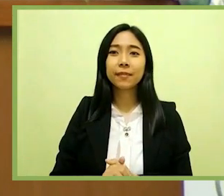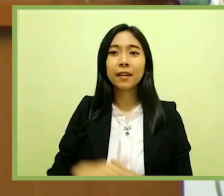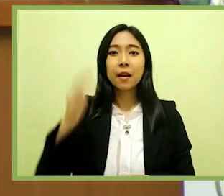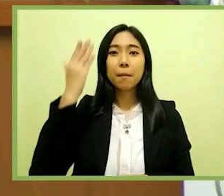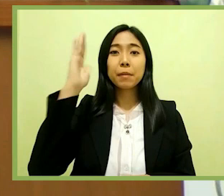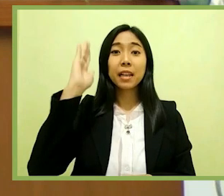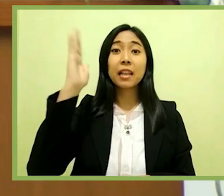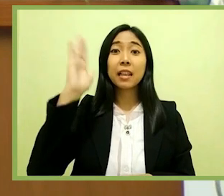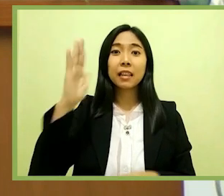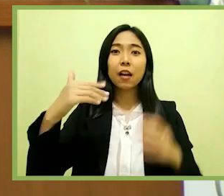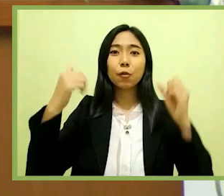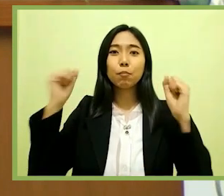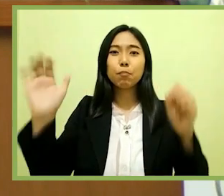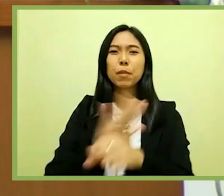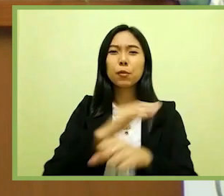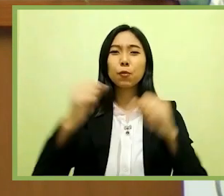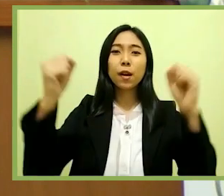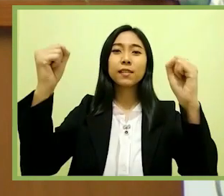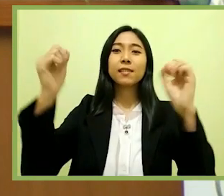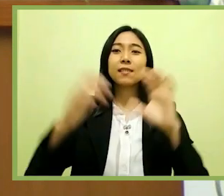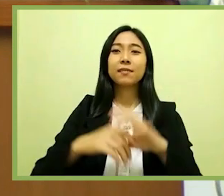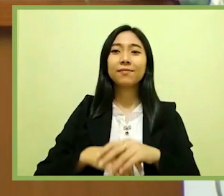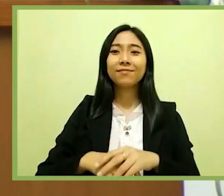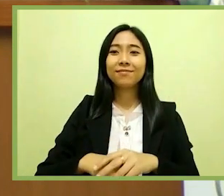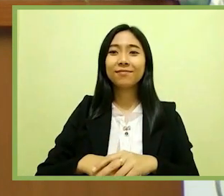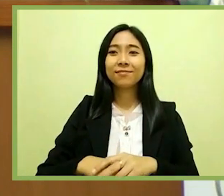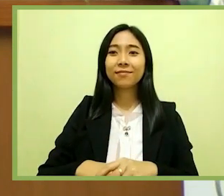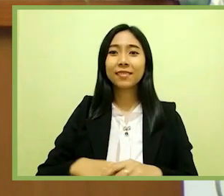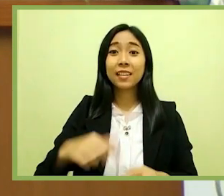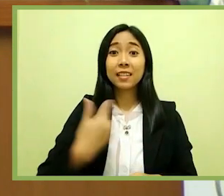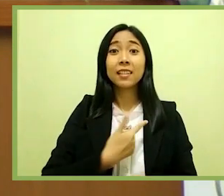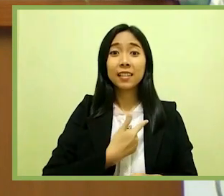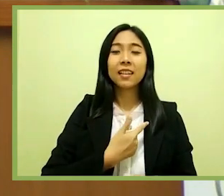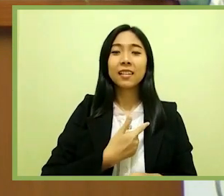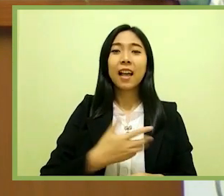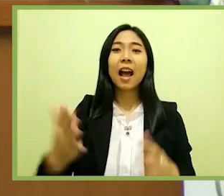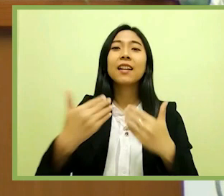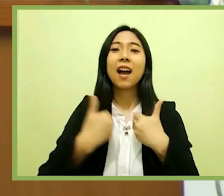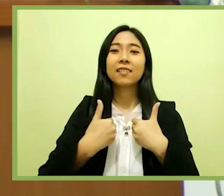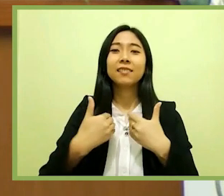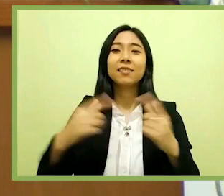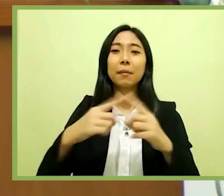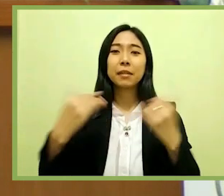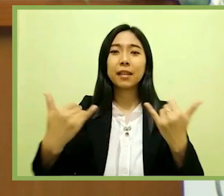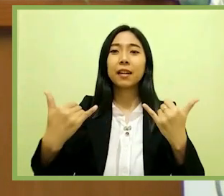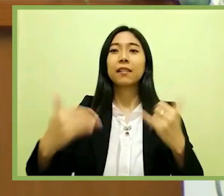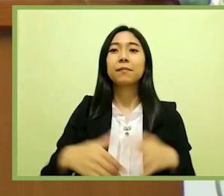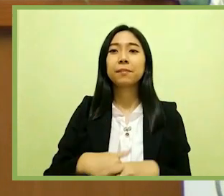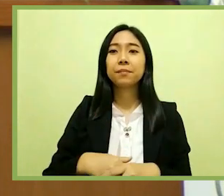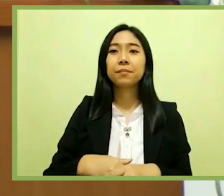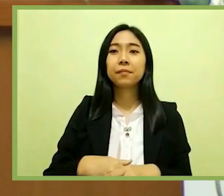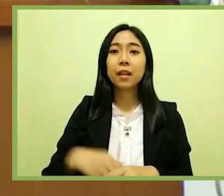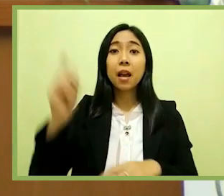Berita yang penuh kuasa itu, saudara, juga kita terima hingga saat ini.